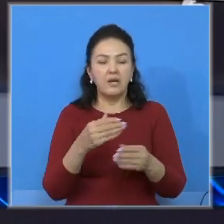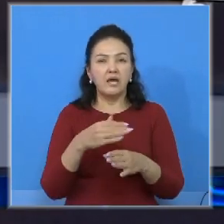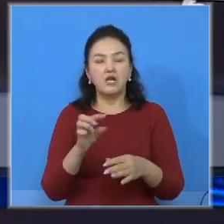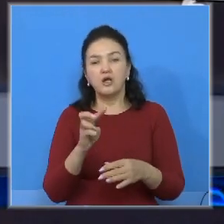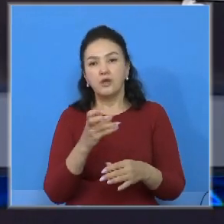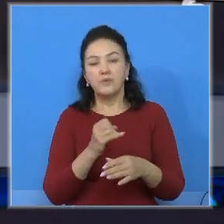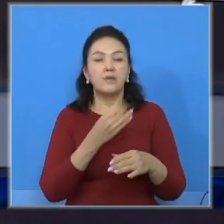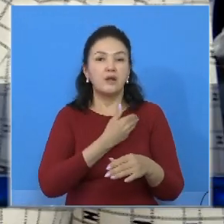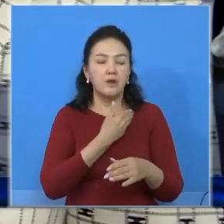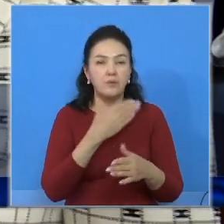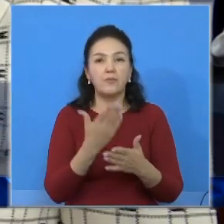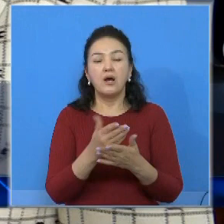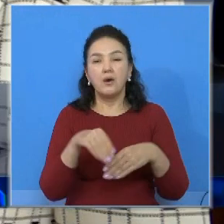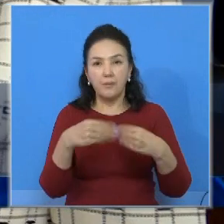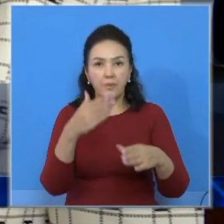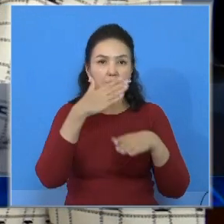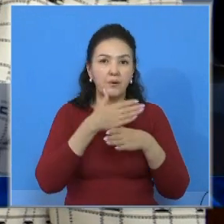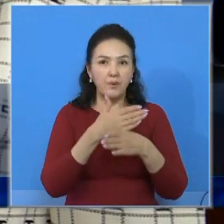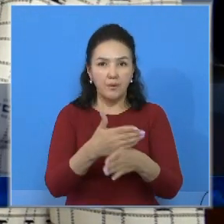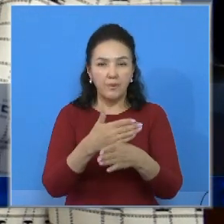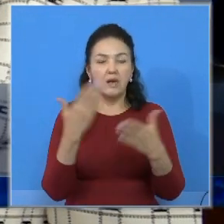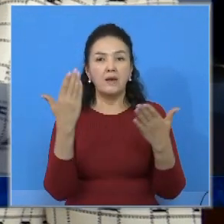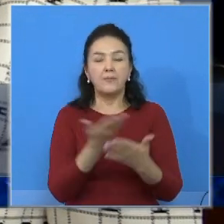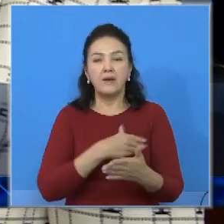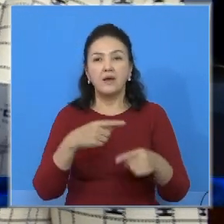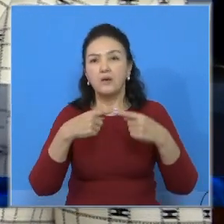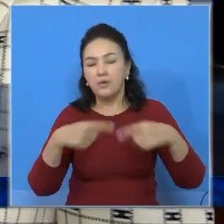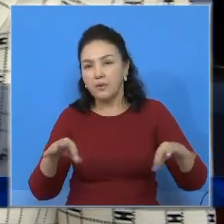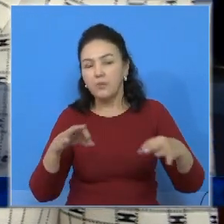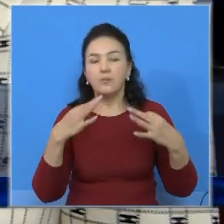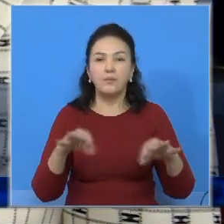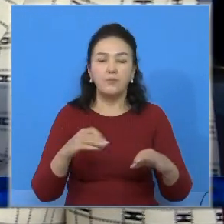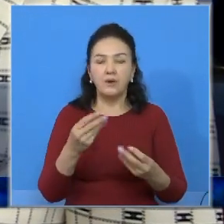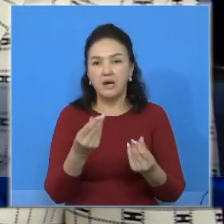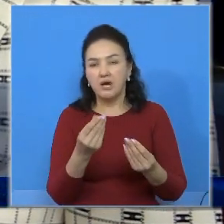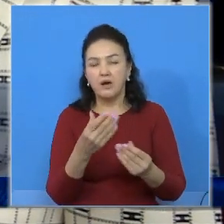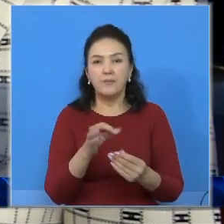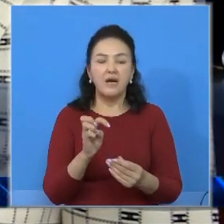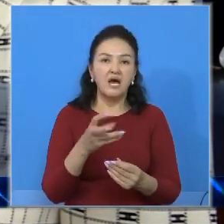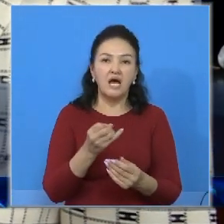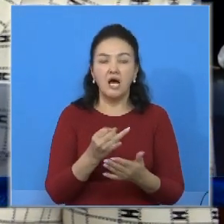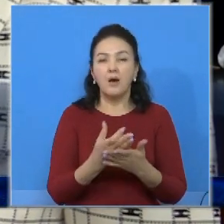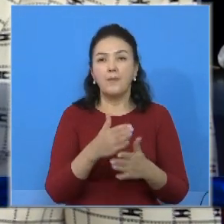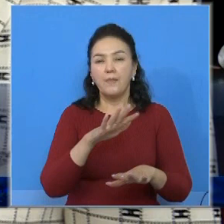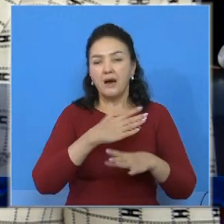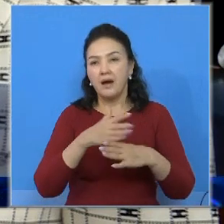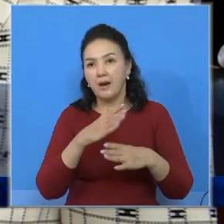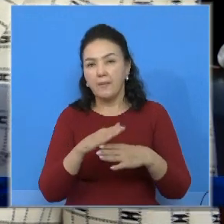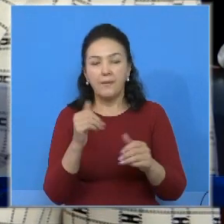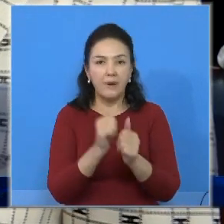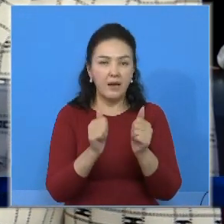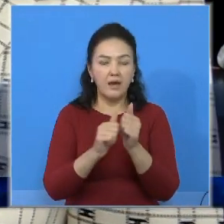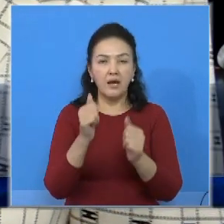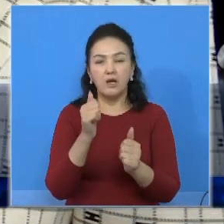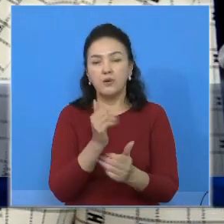әрекет еткісі келетін бағытта беруге көмектеседі. Яғни біз кез келген несиелік өтінімді стандартты шаблон бойынша ғана емес, сонымен қатар әр